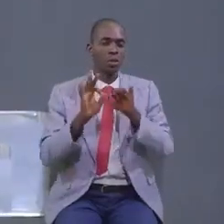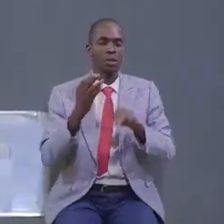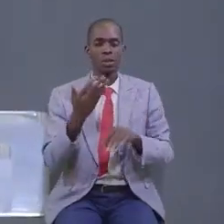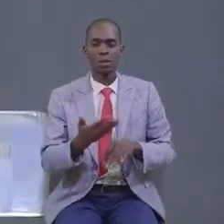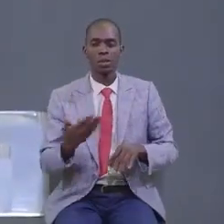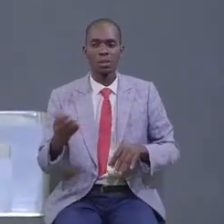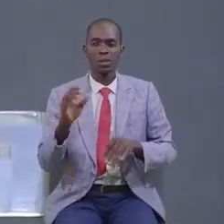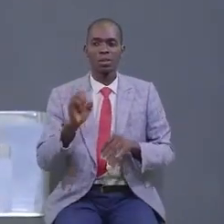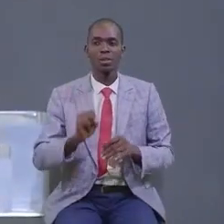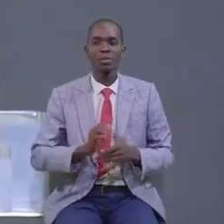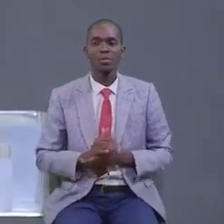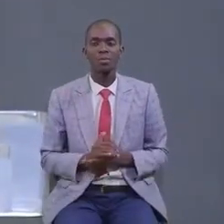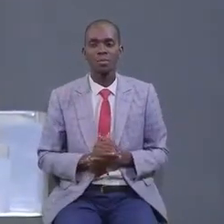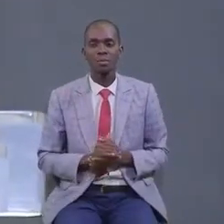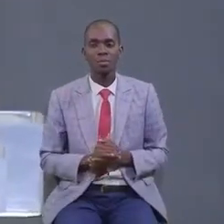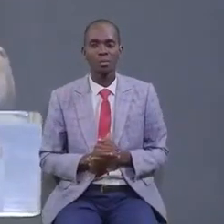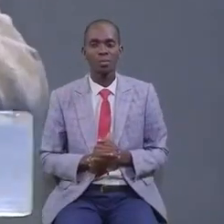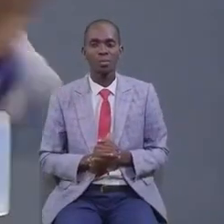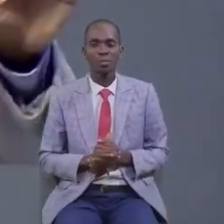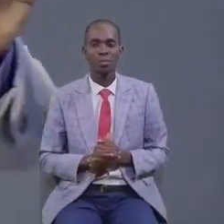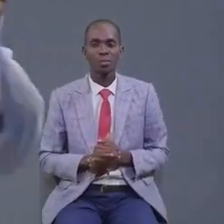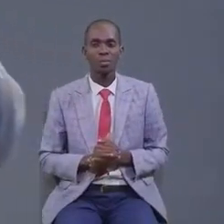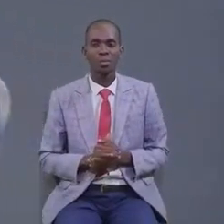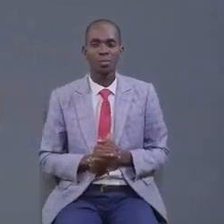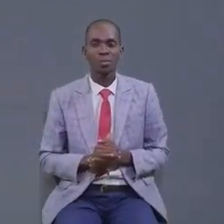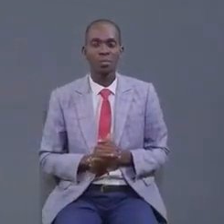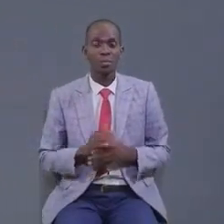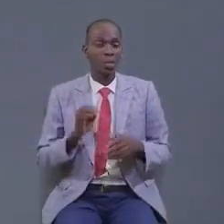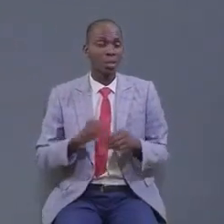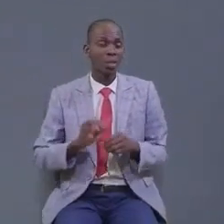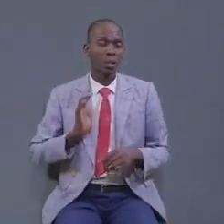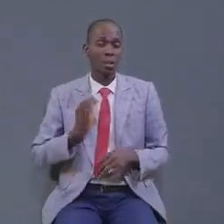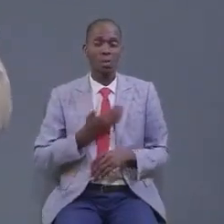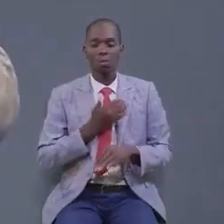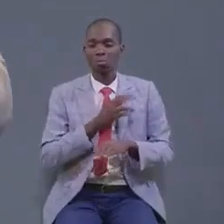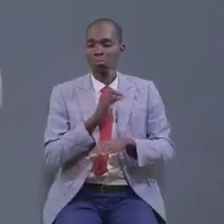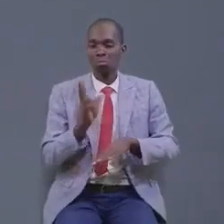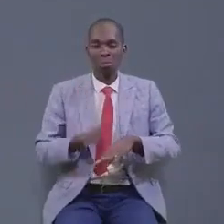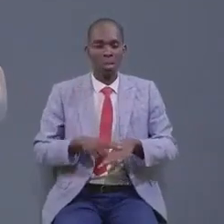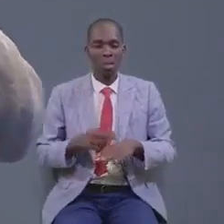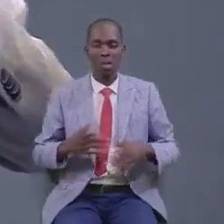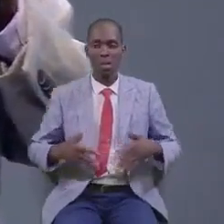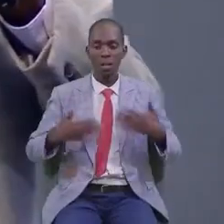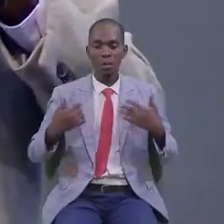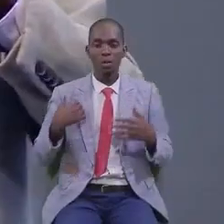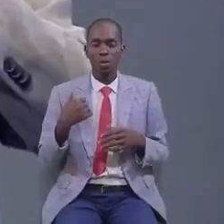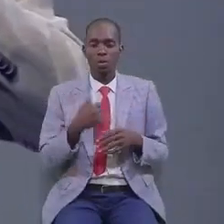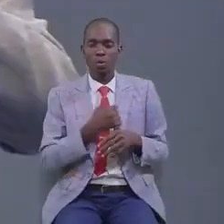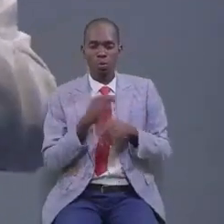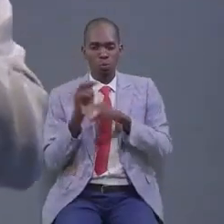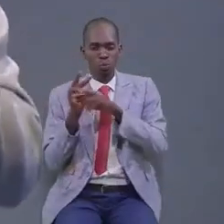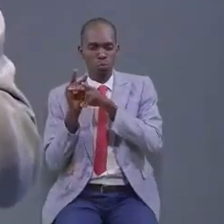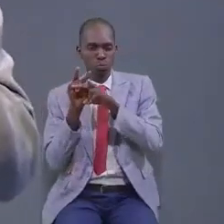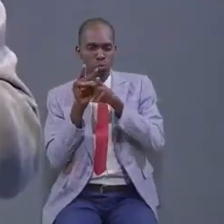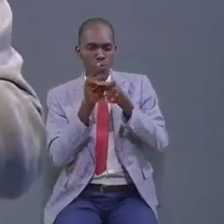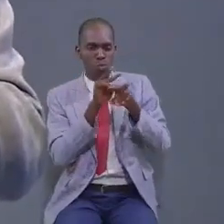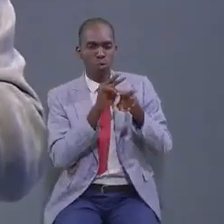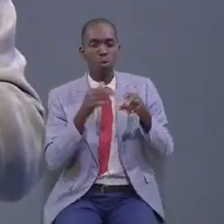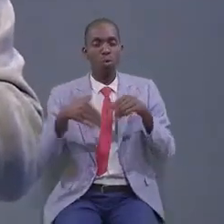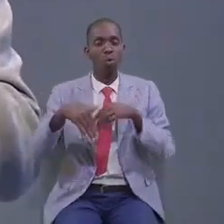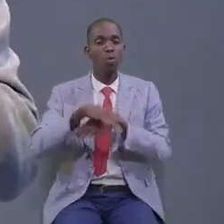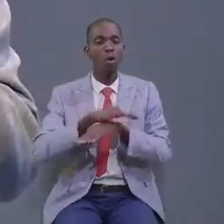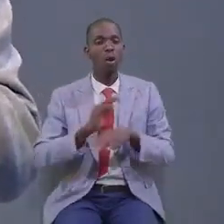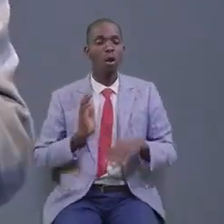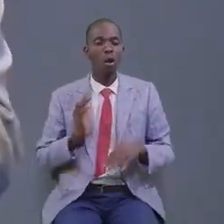మీకు ప్రాధాన్యతగా ఉన్నదో దాన్ని మీరు గమనించుకోవాలి. In a normal life, మన జీవితంలో we watch over our wealth,